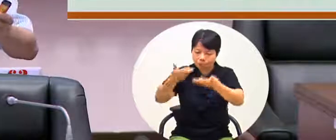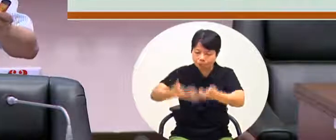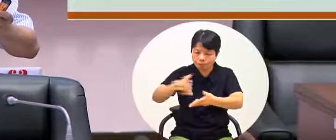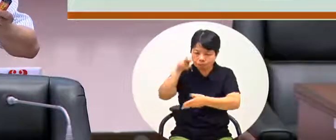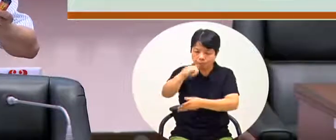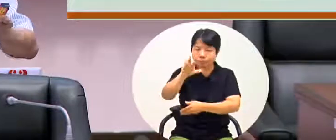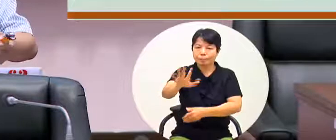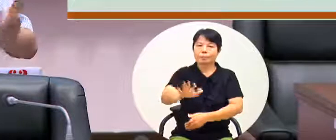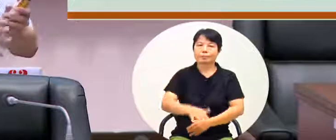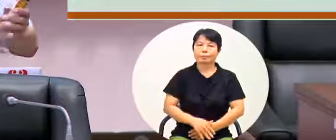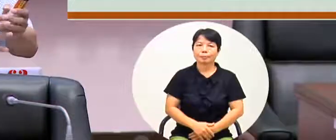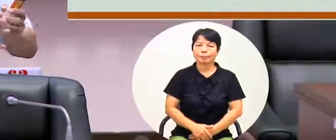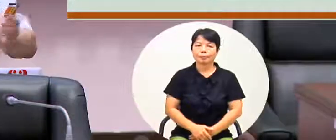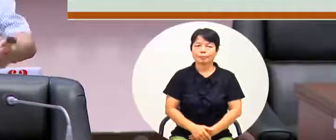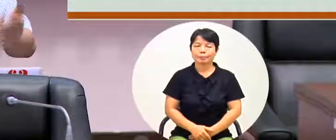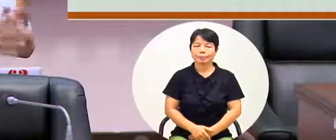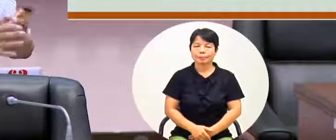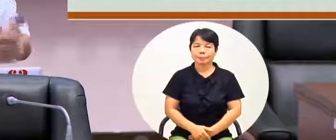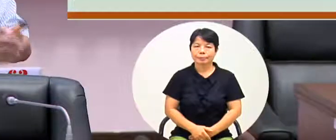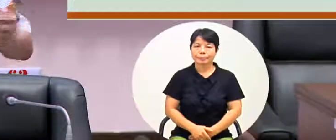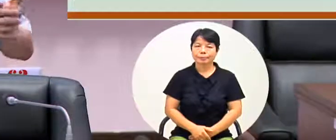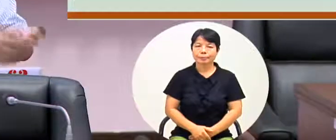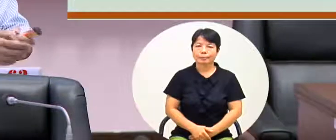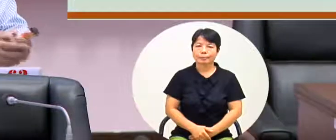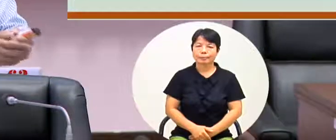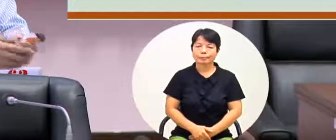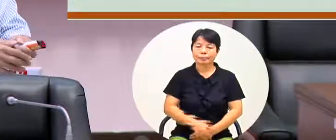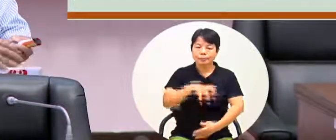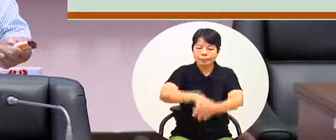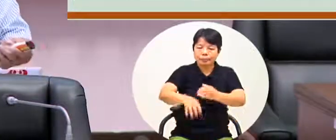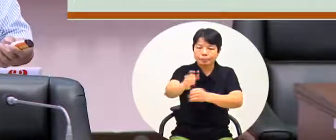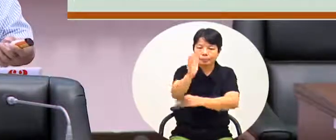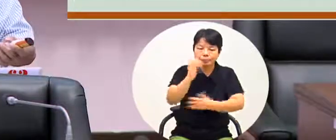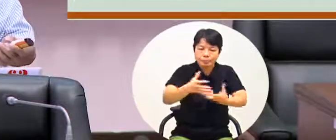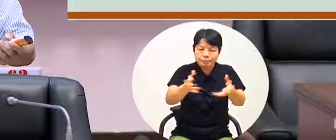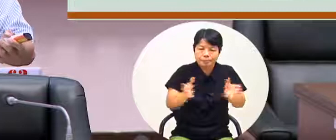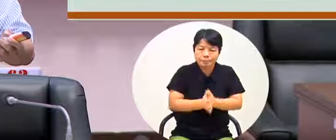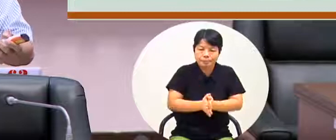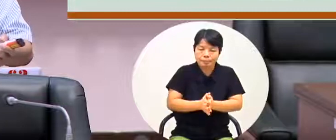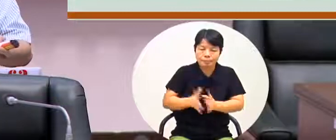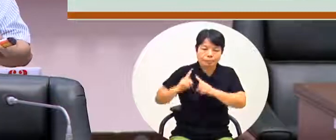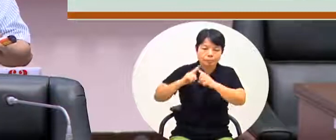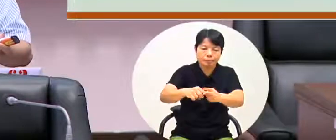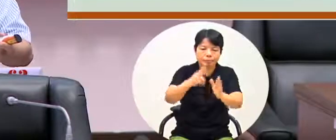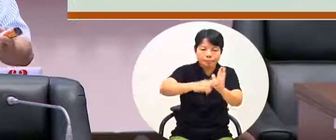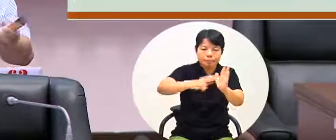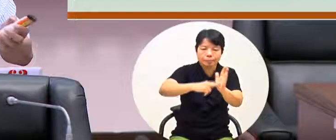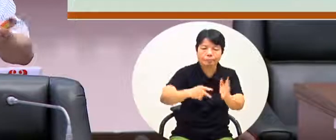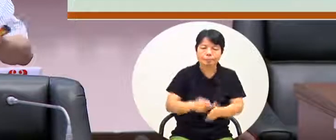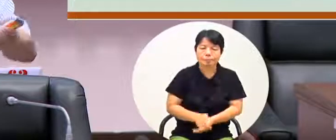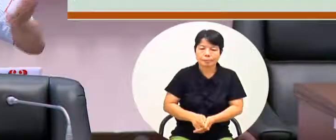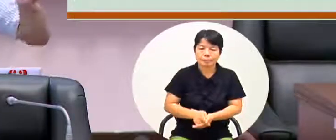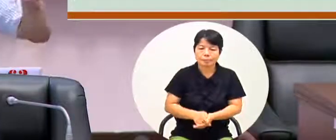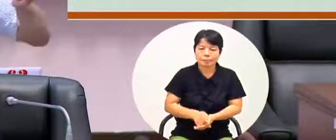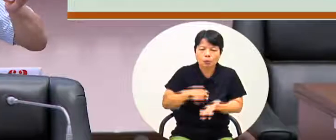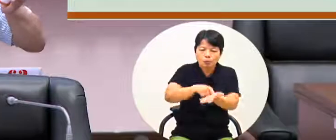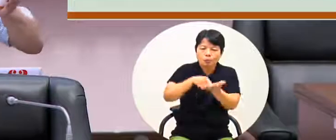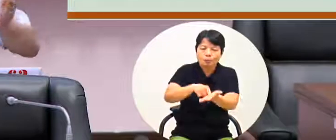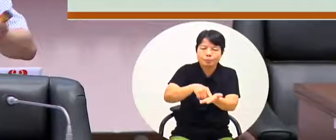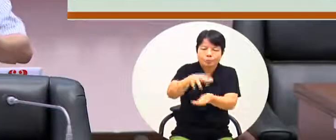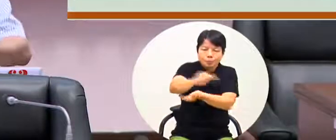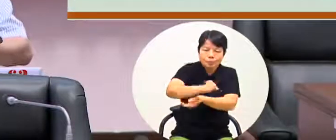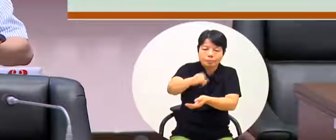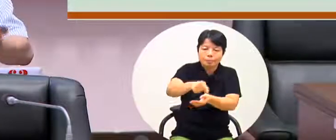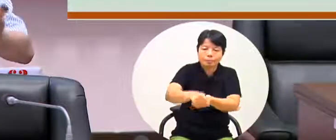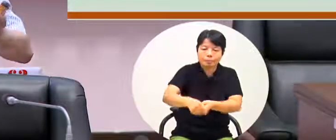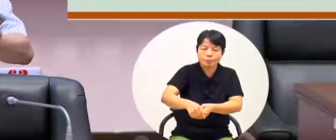是来建波遐，咱去哩甲做说明，尽量清楚赶。进度吼、哦，时间会更赶较紧的。但是